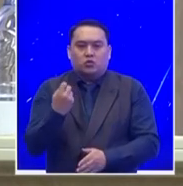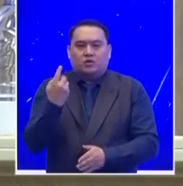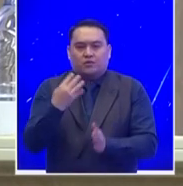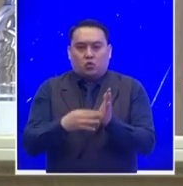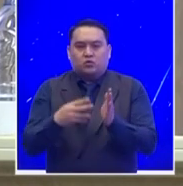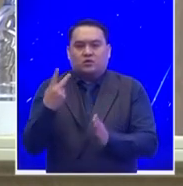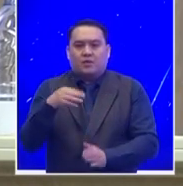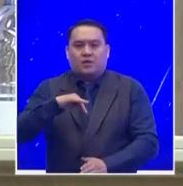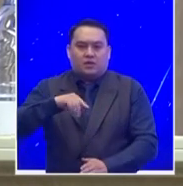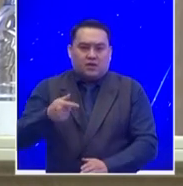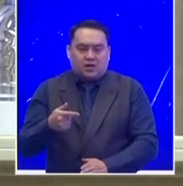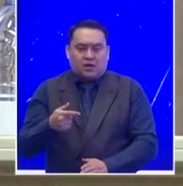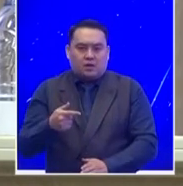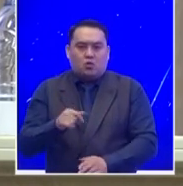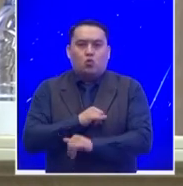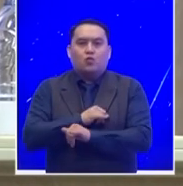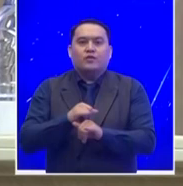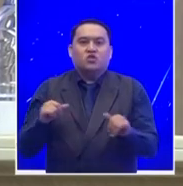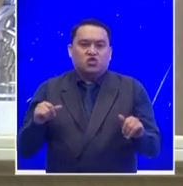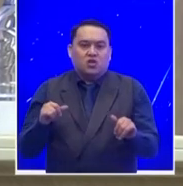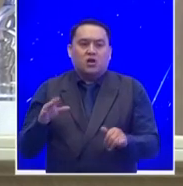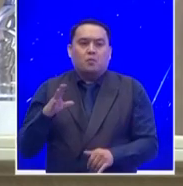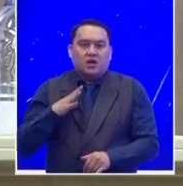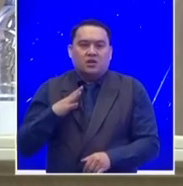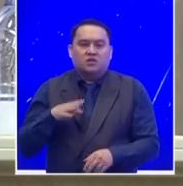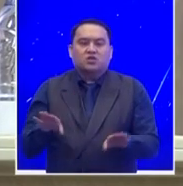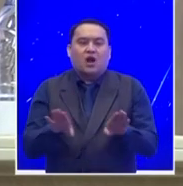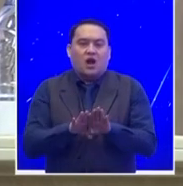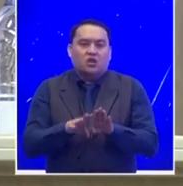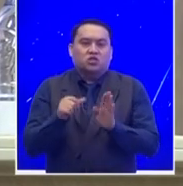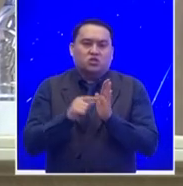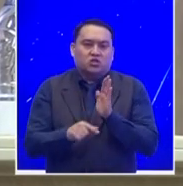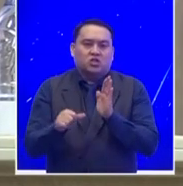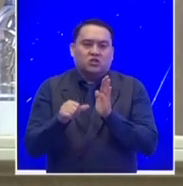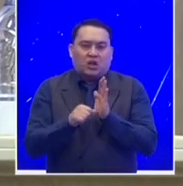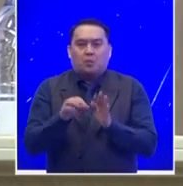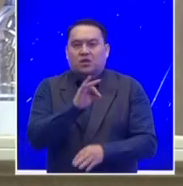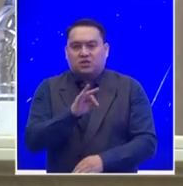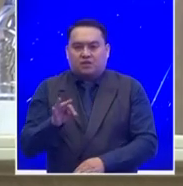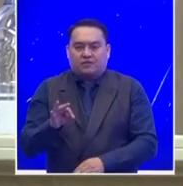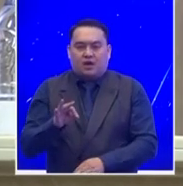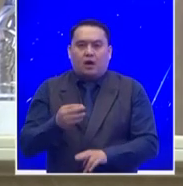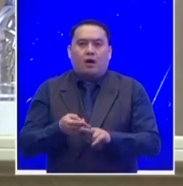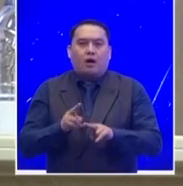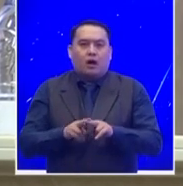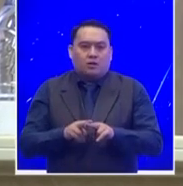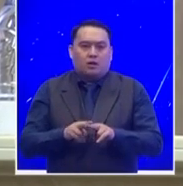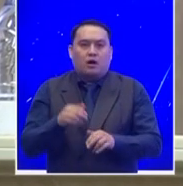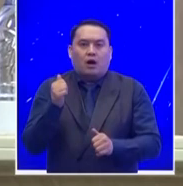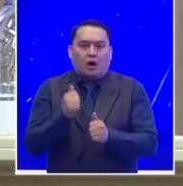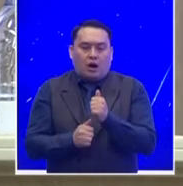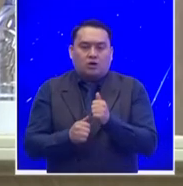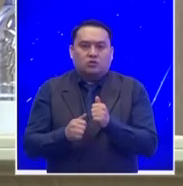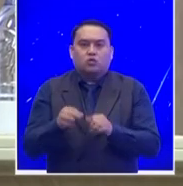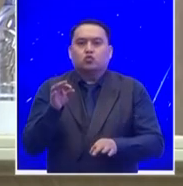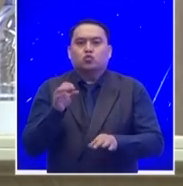миллиарда тенге. То есть рост составил в сравнении 67,6%. Это нагрузка на каждого